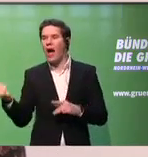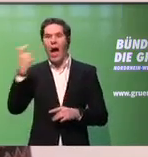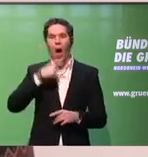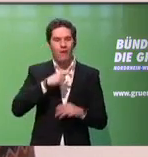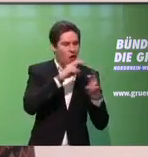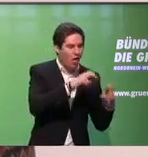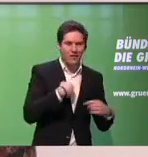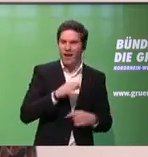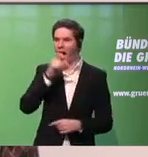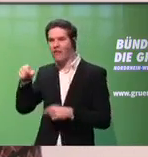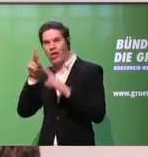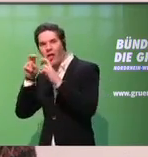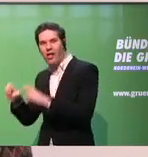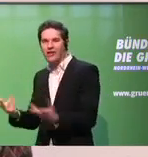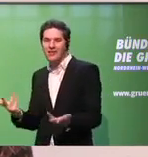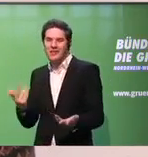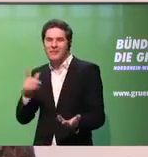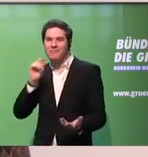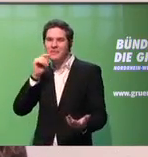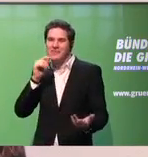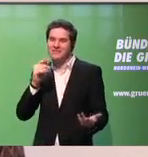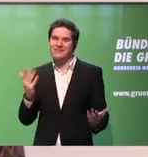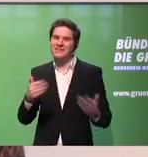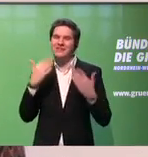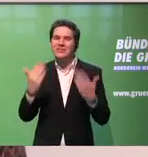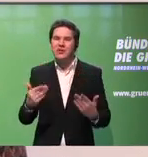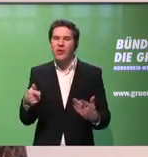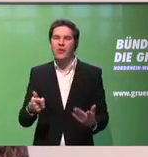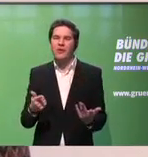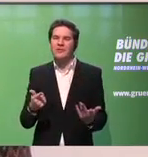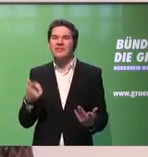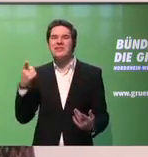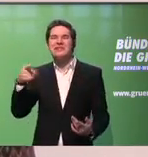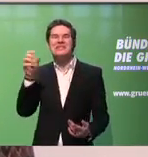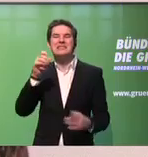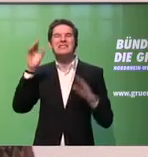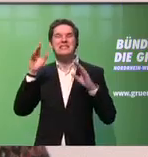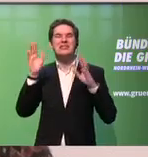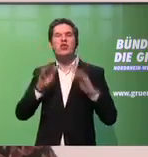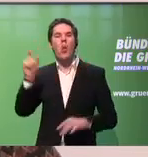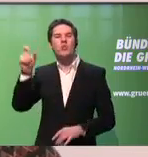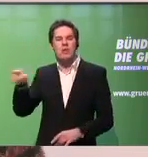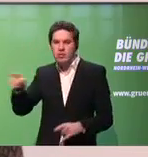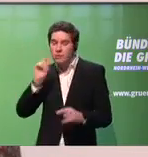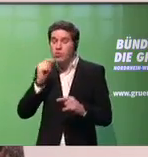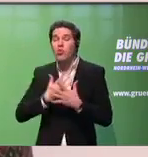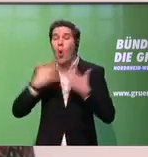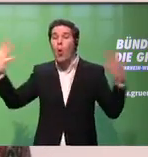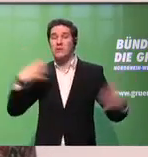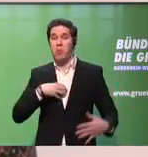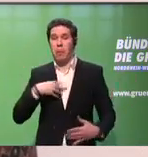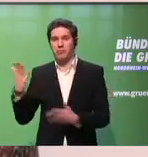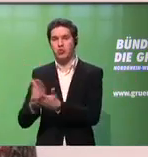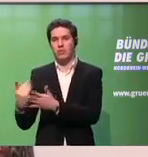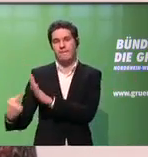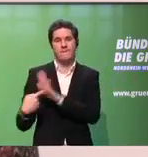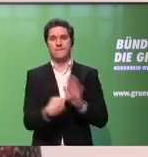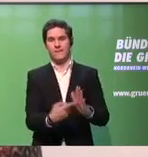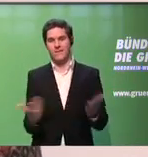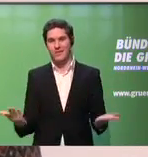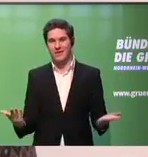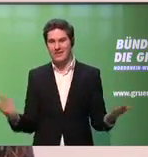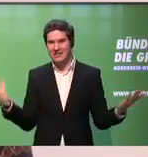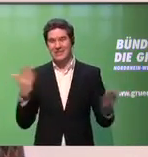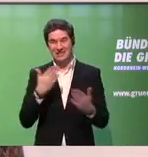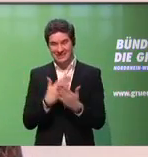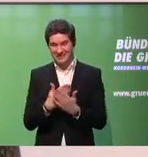ausspionieren. Ich glaube, dass Snowden ein riesiges Problem aufgedeckt hat. Und ich glaube, dass die eigentliche Auseinandersetzung eine